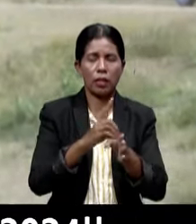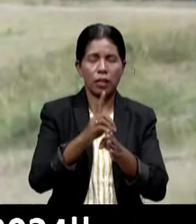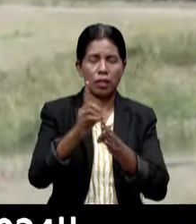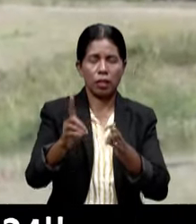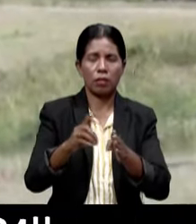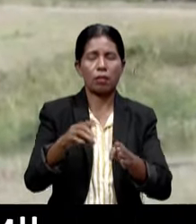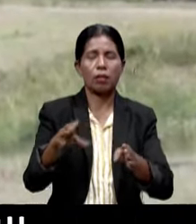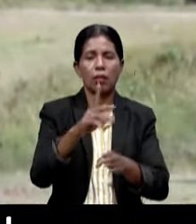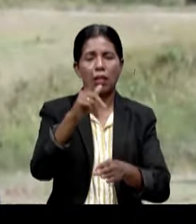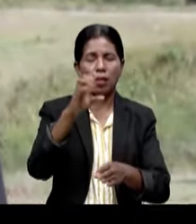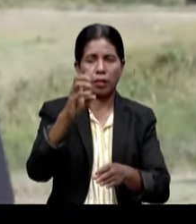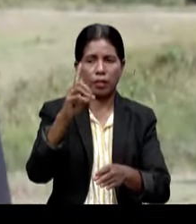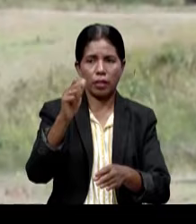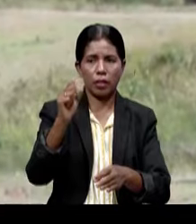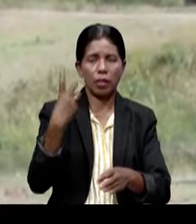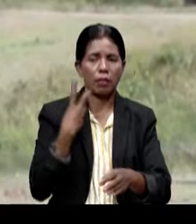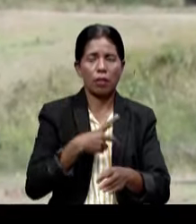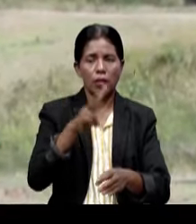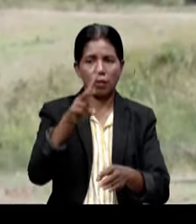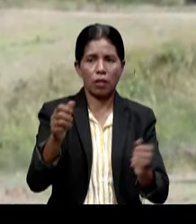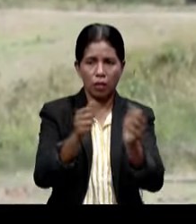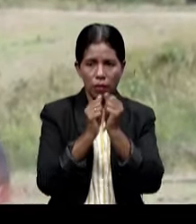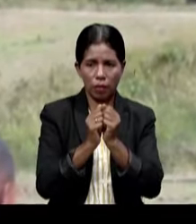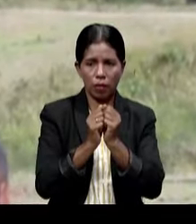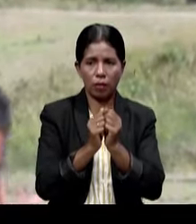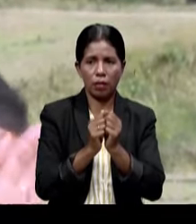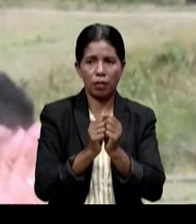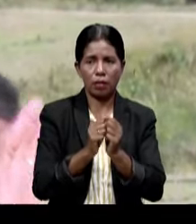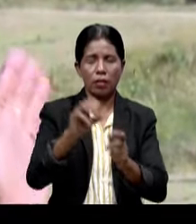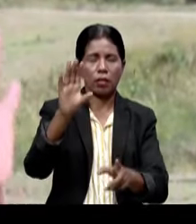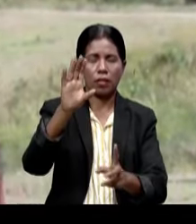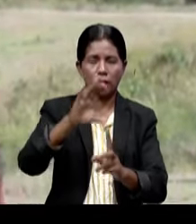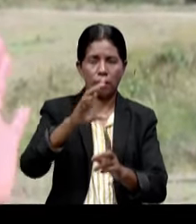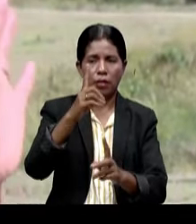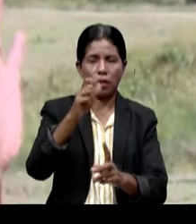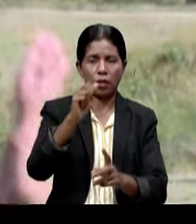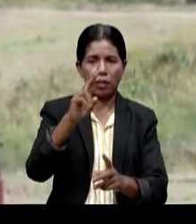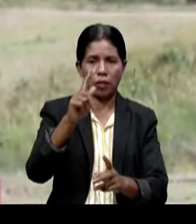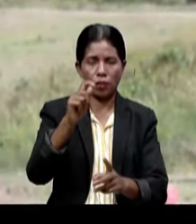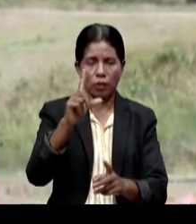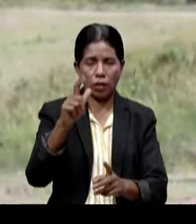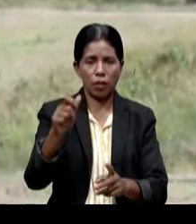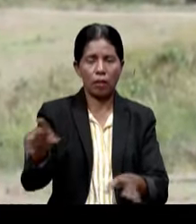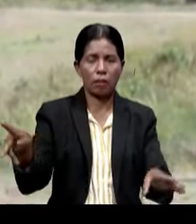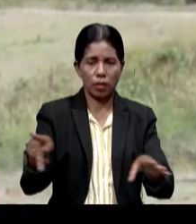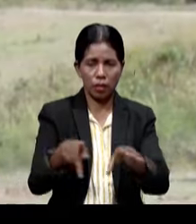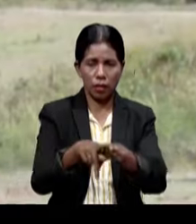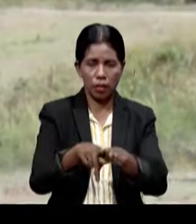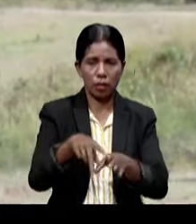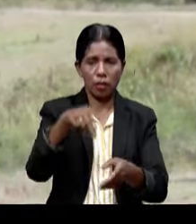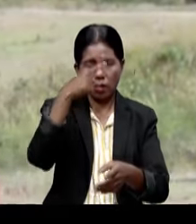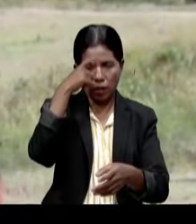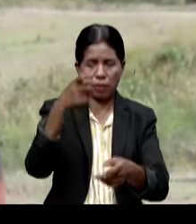posto kilkainia amna iru amak hamuto sio komandante da tula marca ya fatinya ba ami hasor mali dane tamba